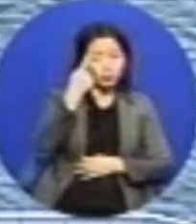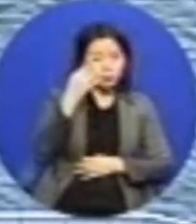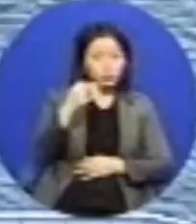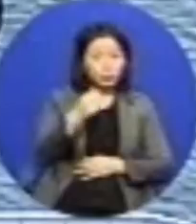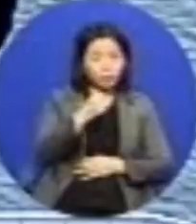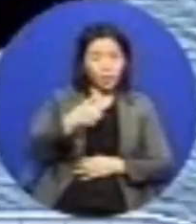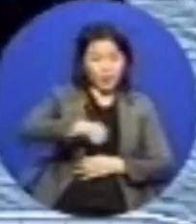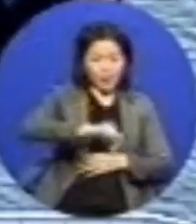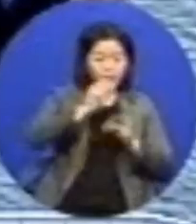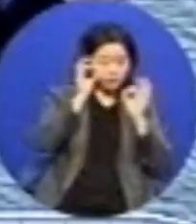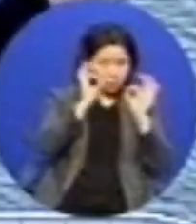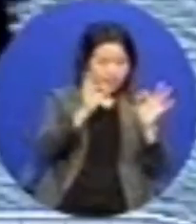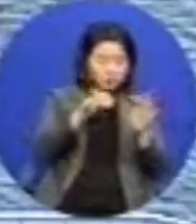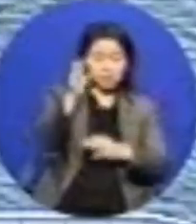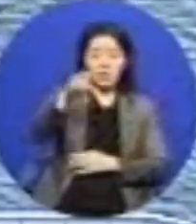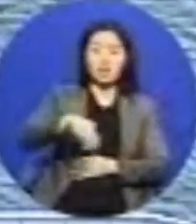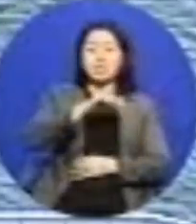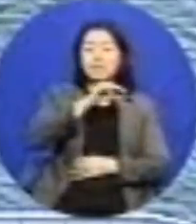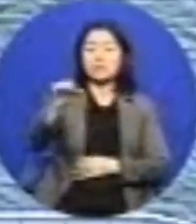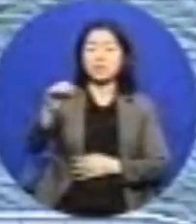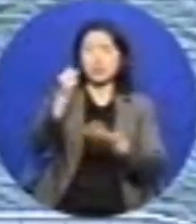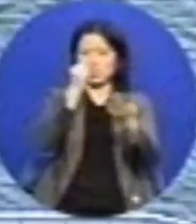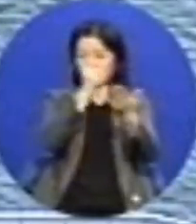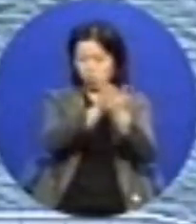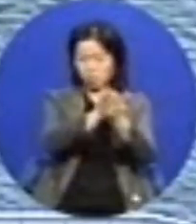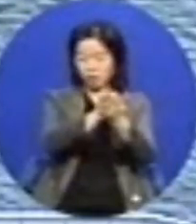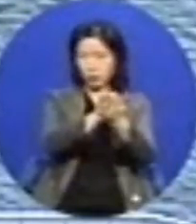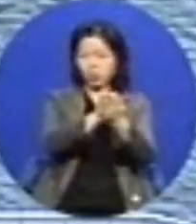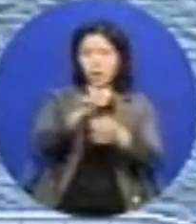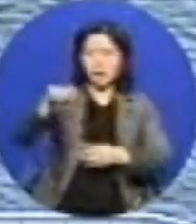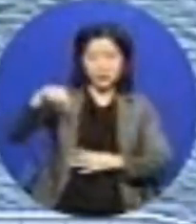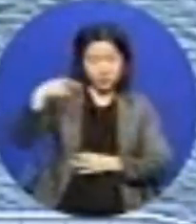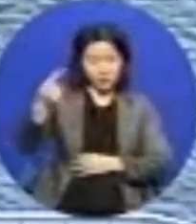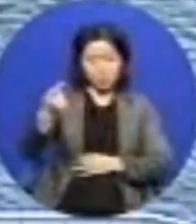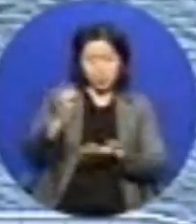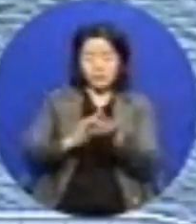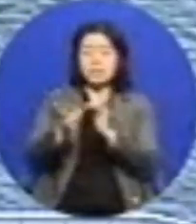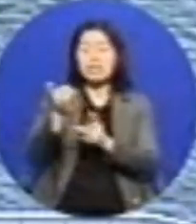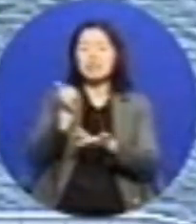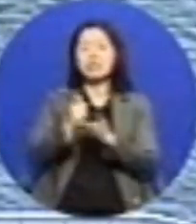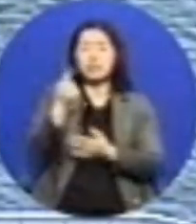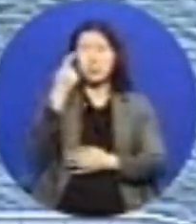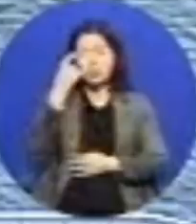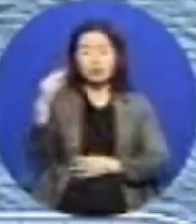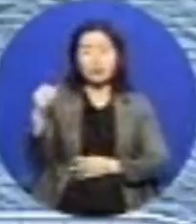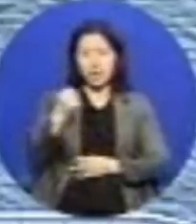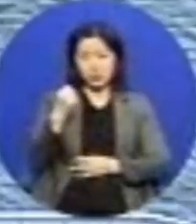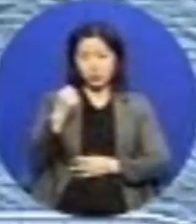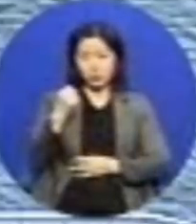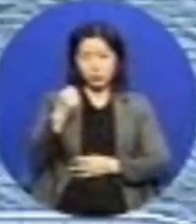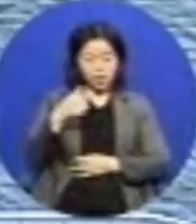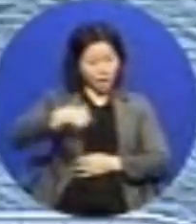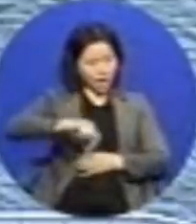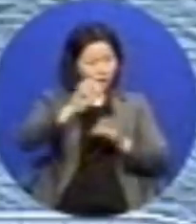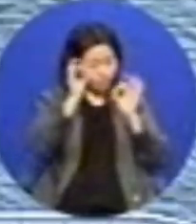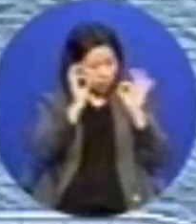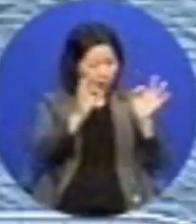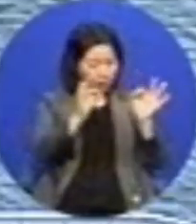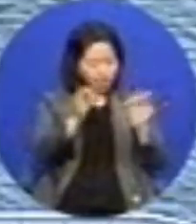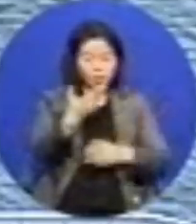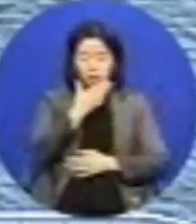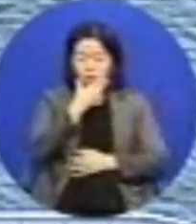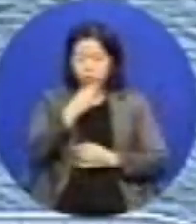십자가에서 처리되고 예수님의 눈으로 아들을 보게 됩니다 축복하리라 고 작정하고